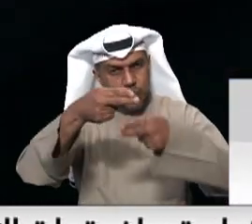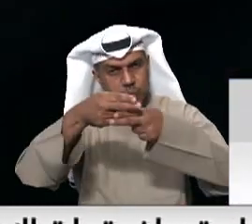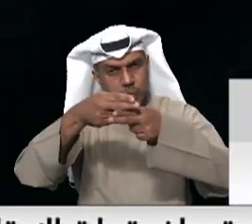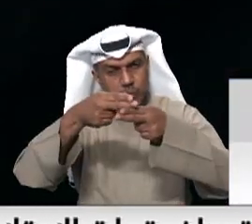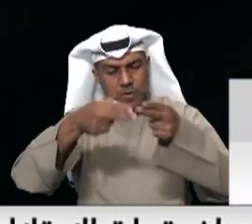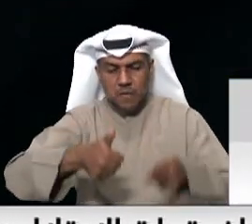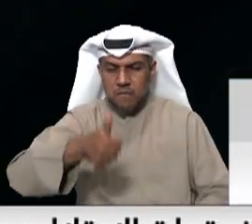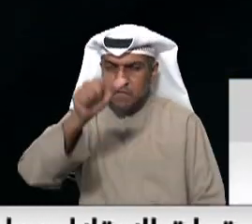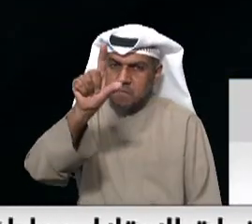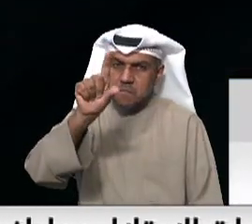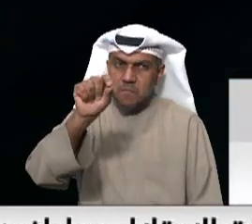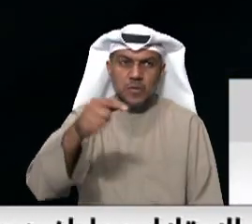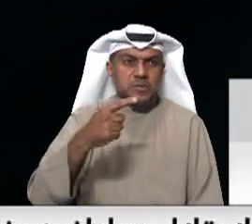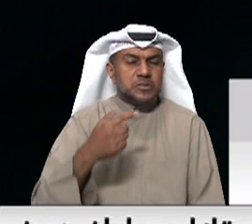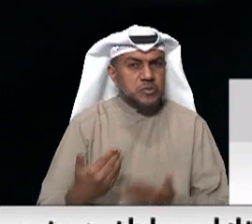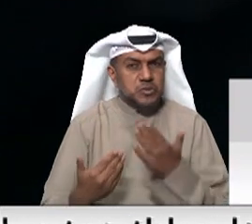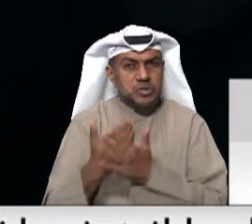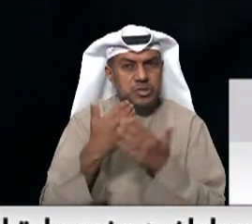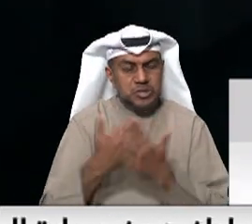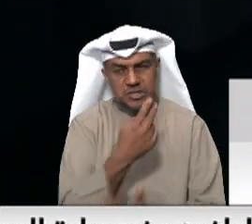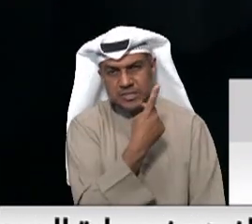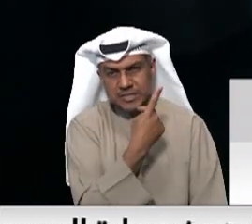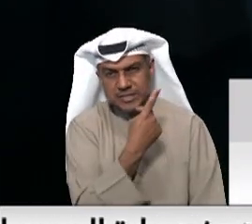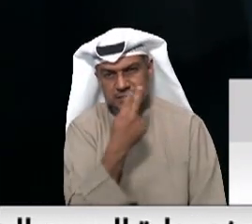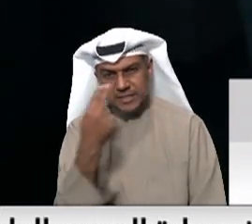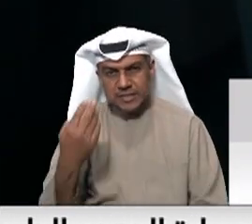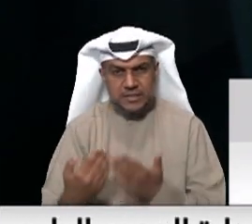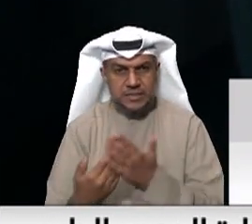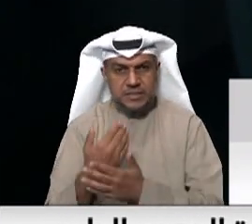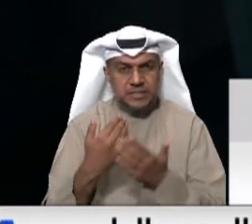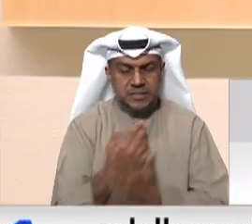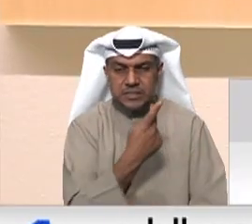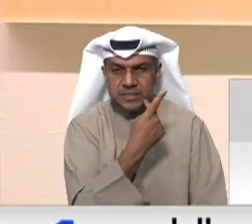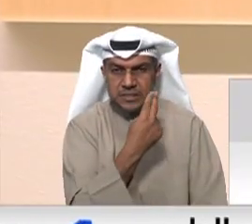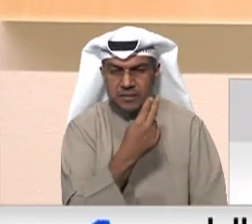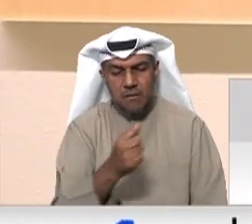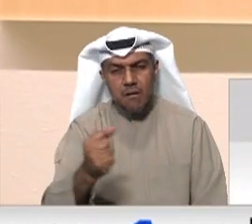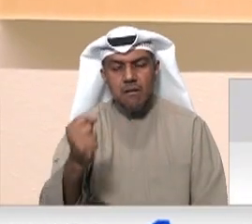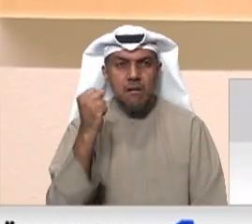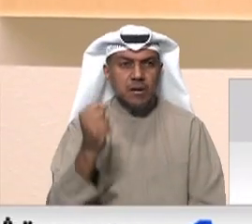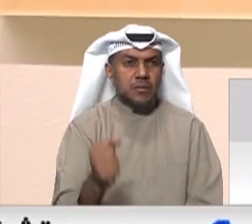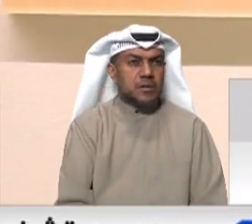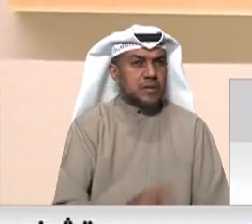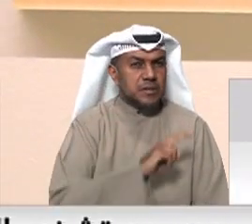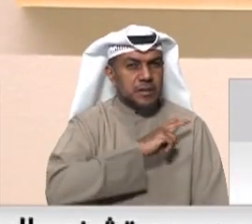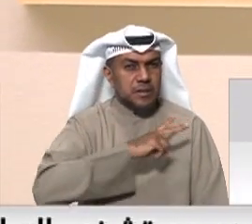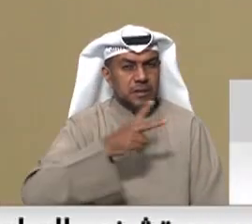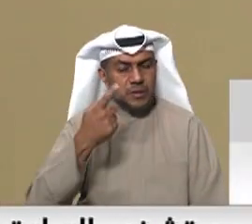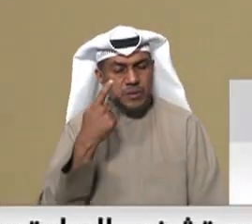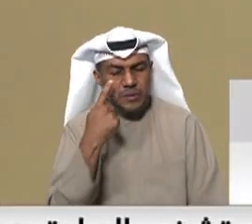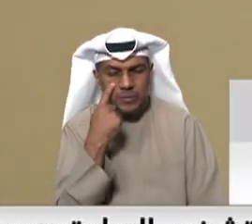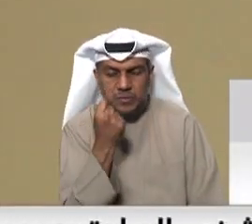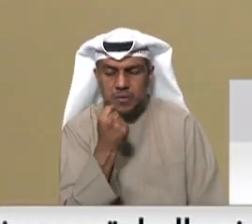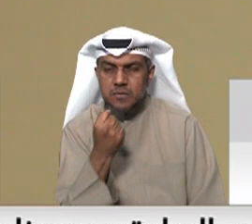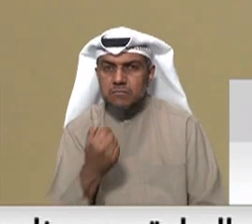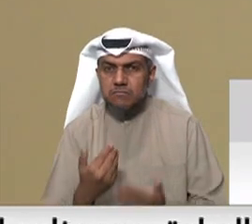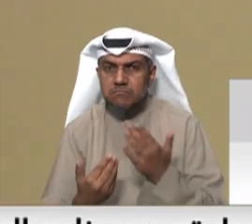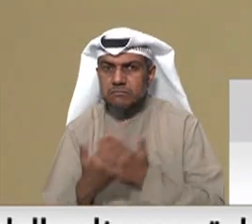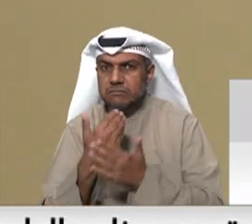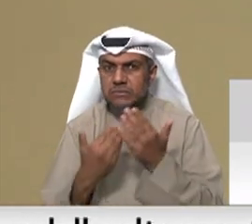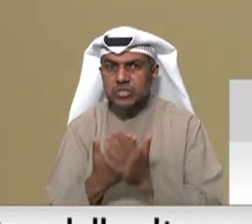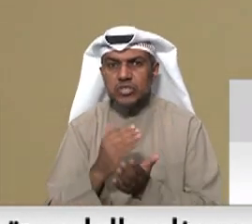تتسق مع أحدث المواصفات العالمية، فهو مزود بإمكانيات ضخمة تشكل إضافة نوعية عالية القيمة